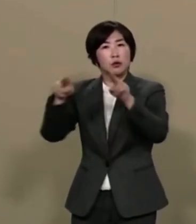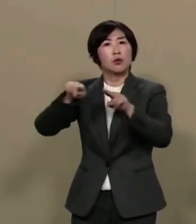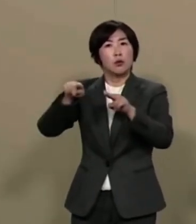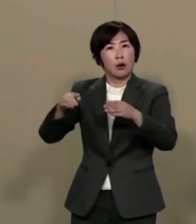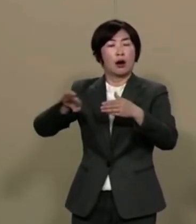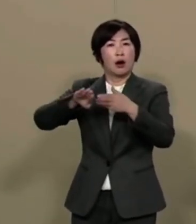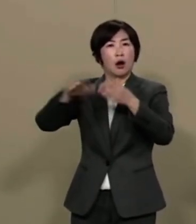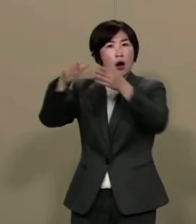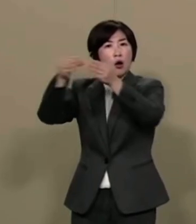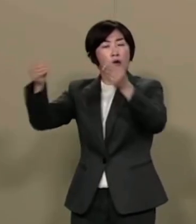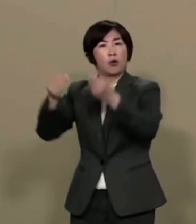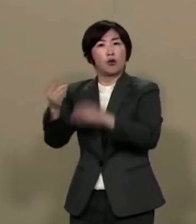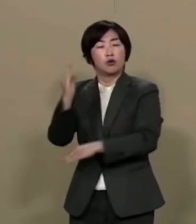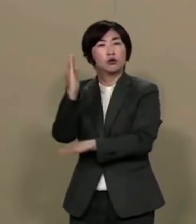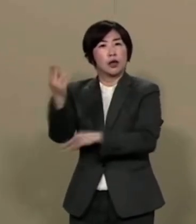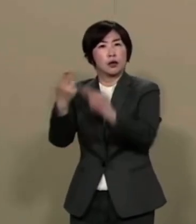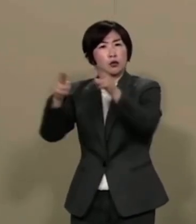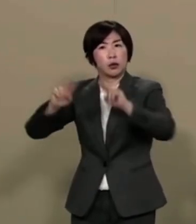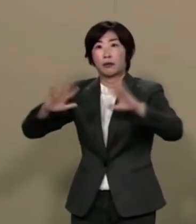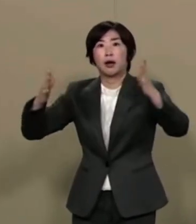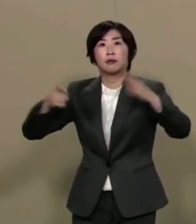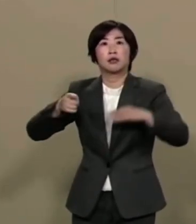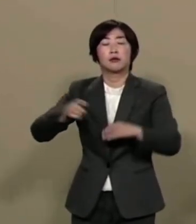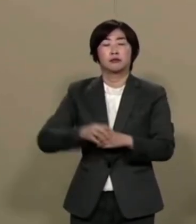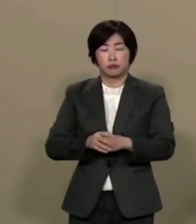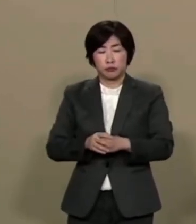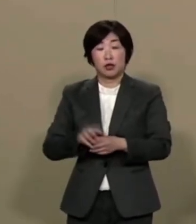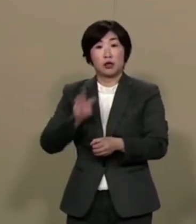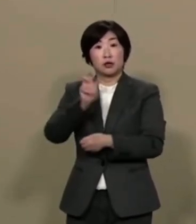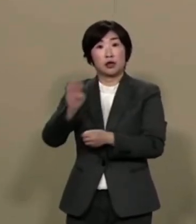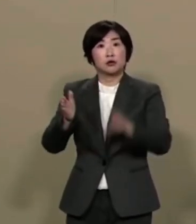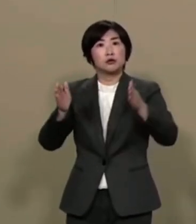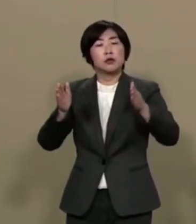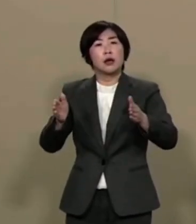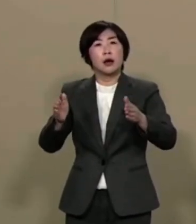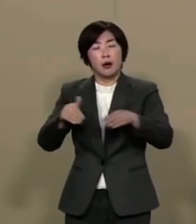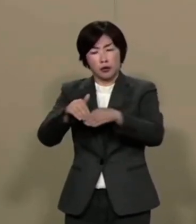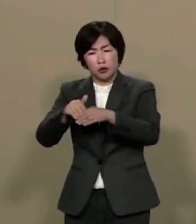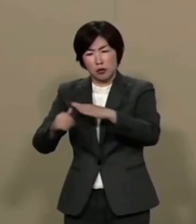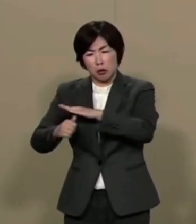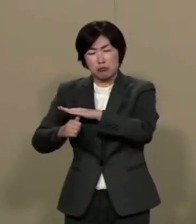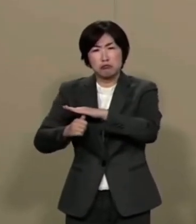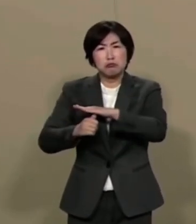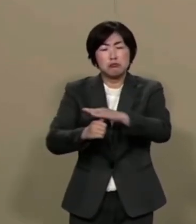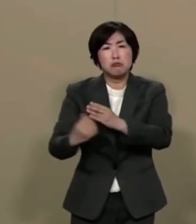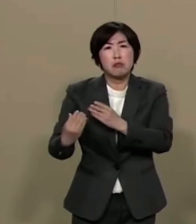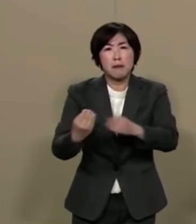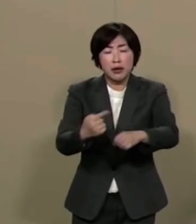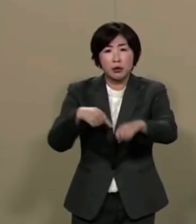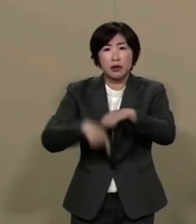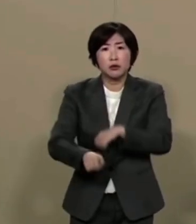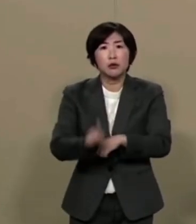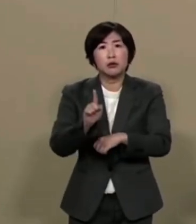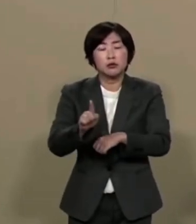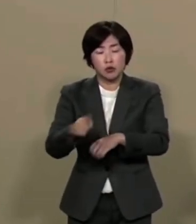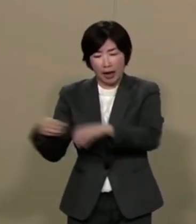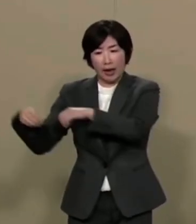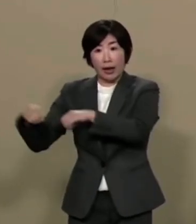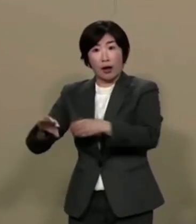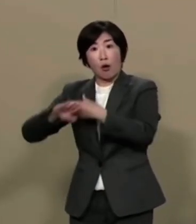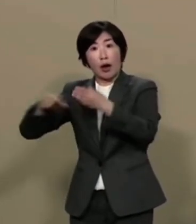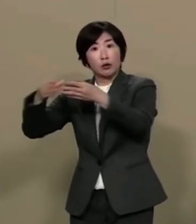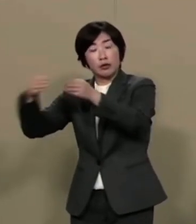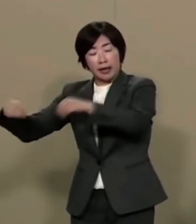んあの30年間え給料上がらない上がらないのはもういくつも理由があるんですがそのうちの大きな1つが移民政策です